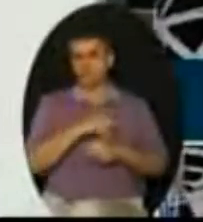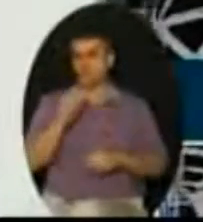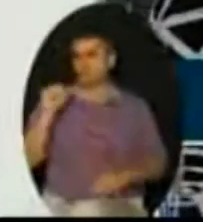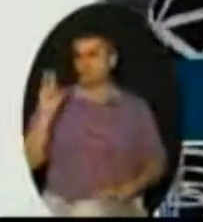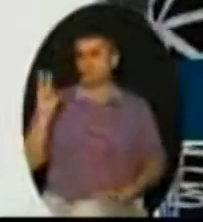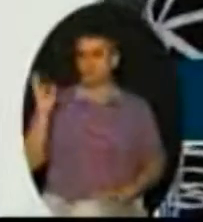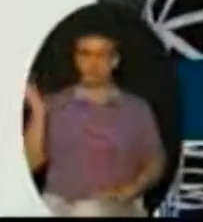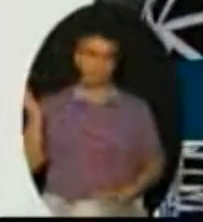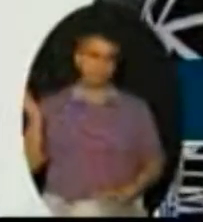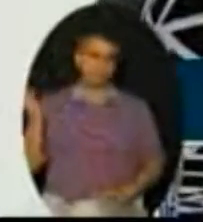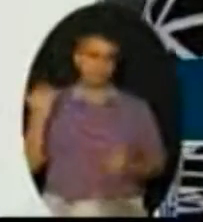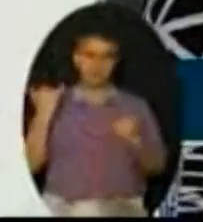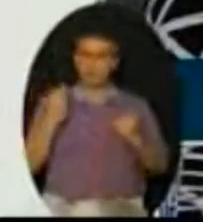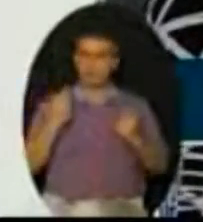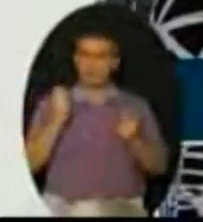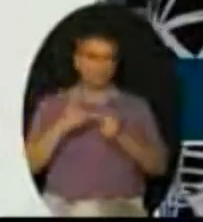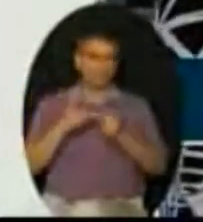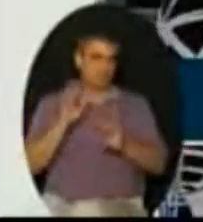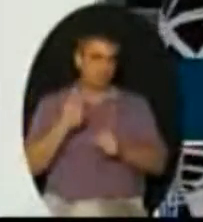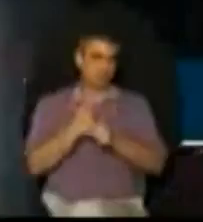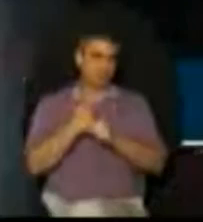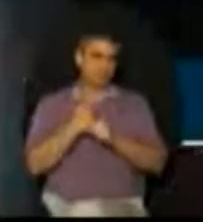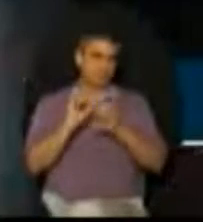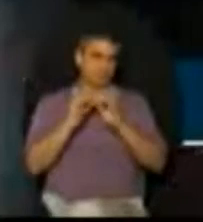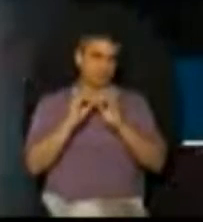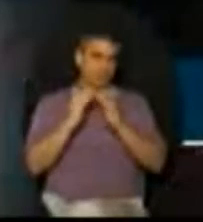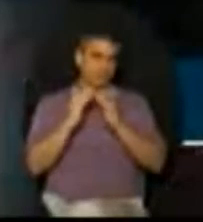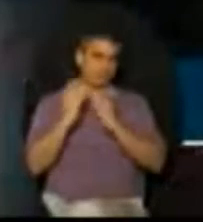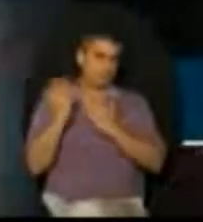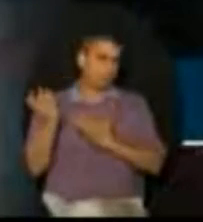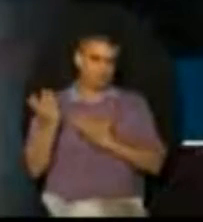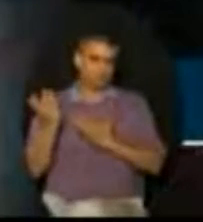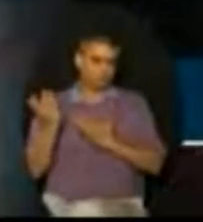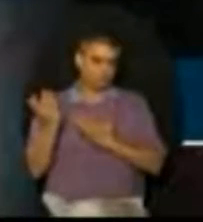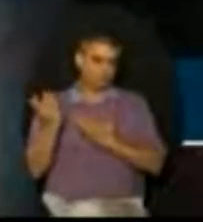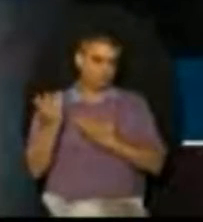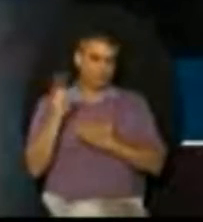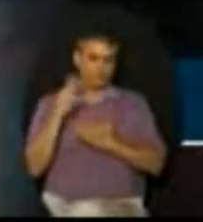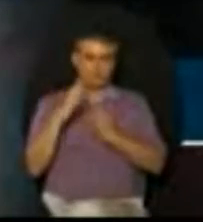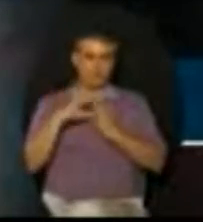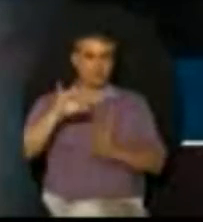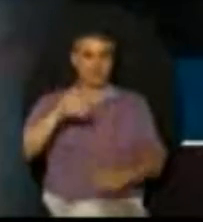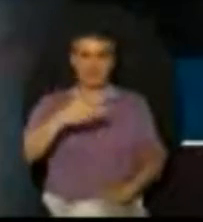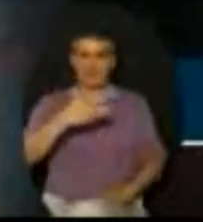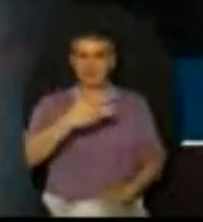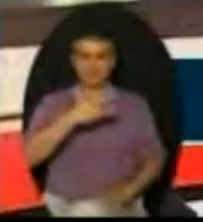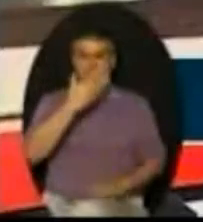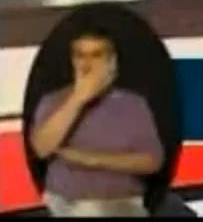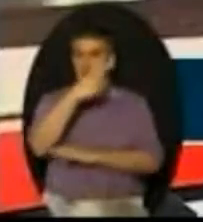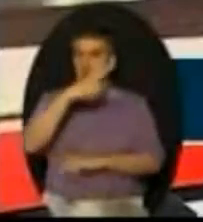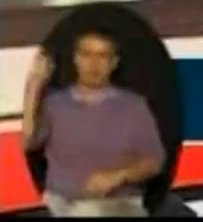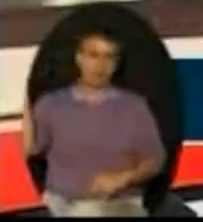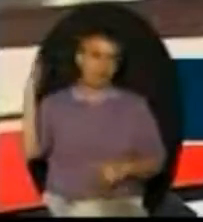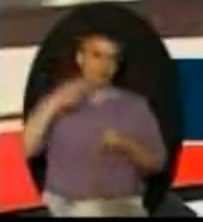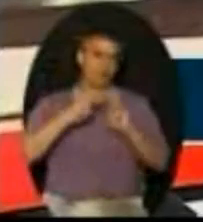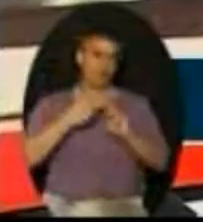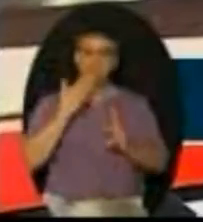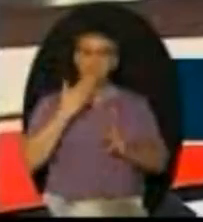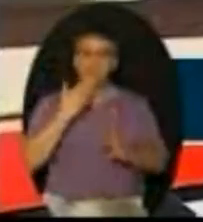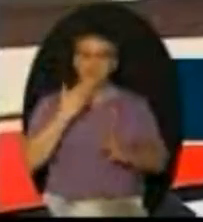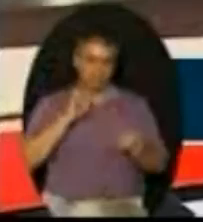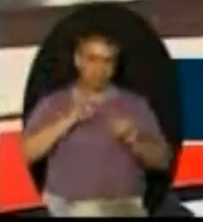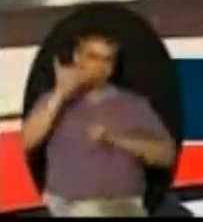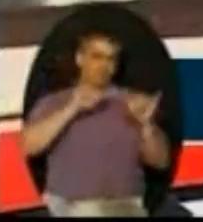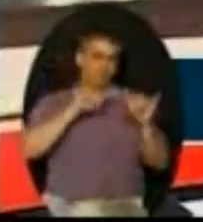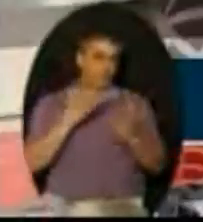שני, היום ההימורים יכולים לעשות גם דרך האינטרנט. יש בתי קזינו במדינות רבות בעולם, ישראלים